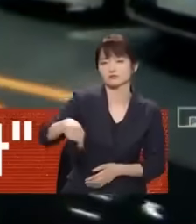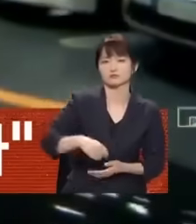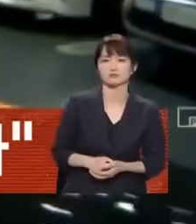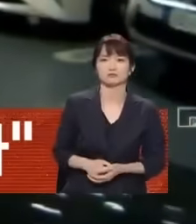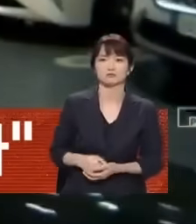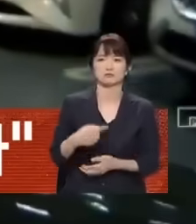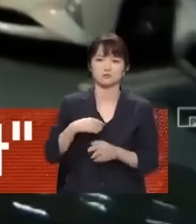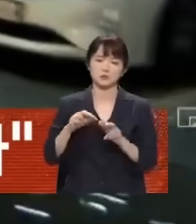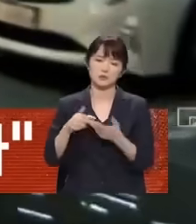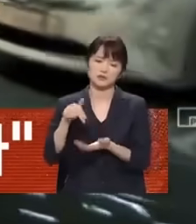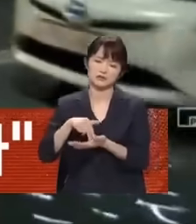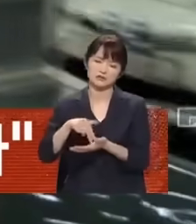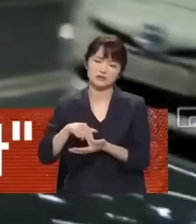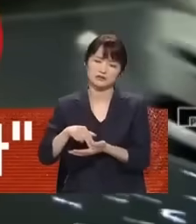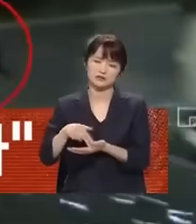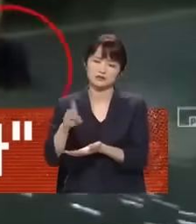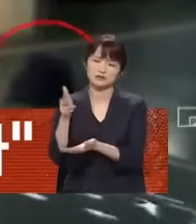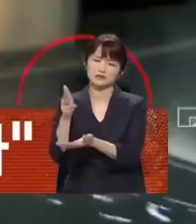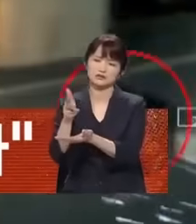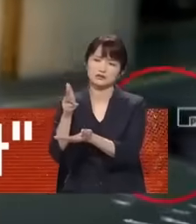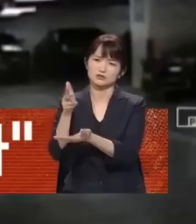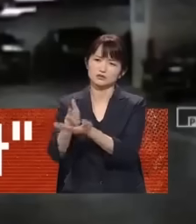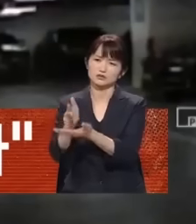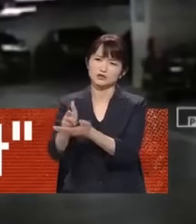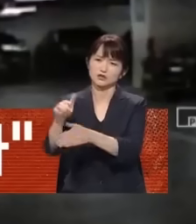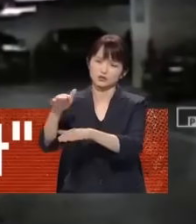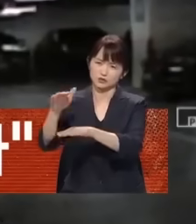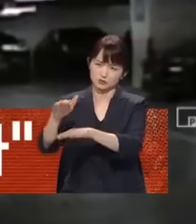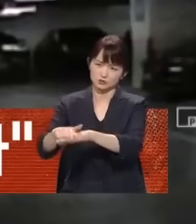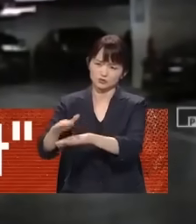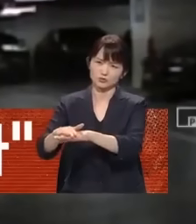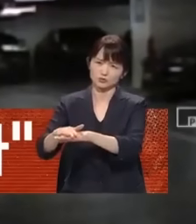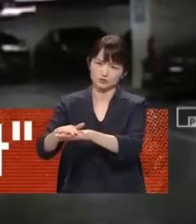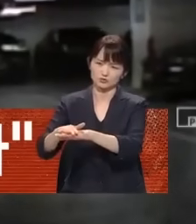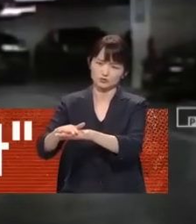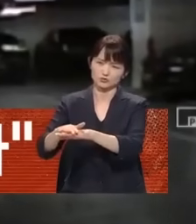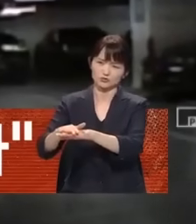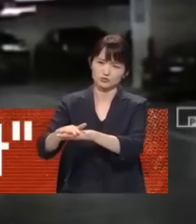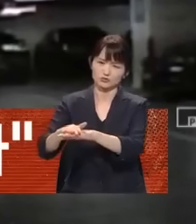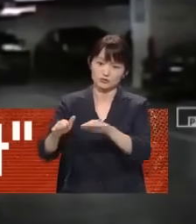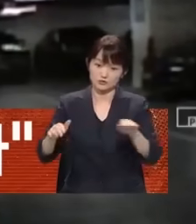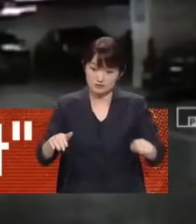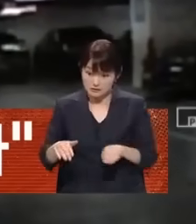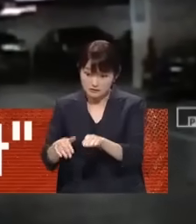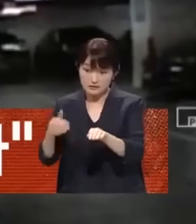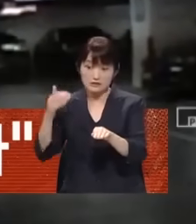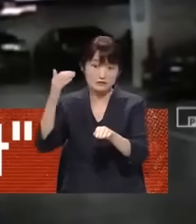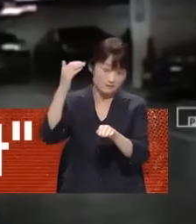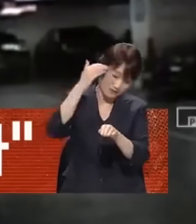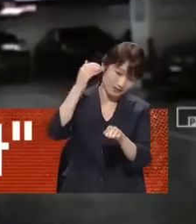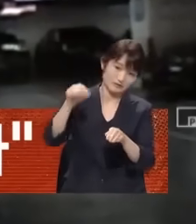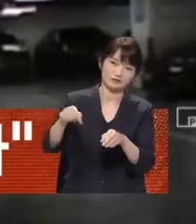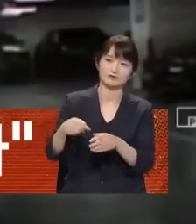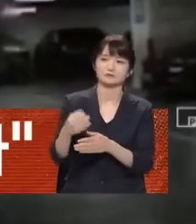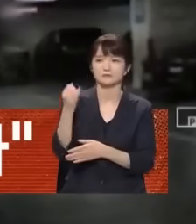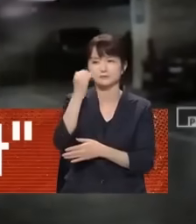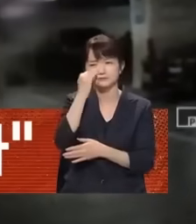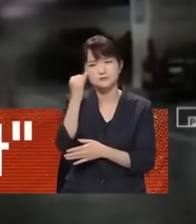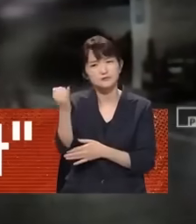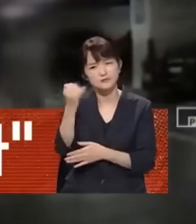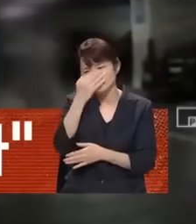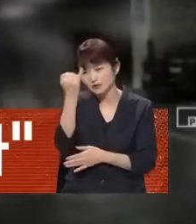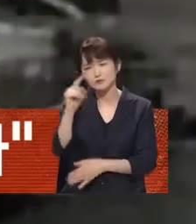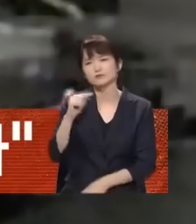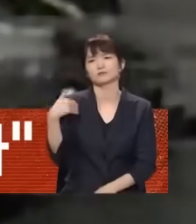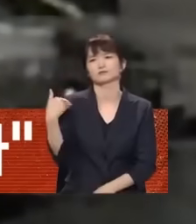입장에서는 자기를 맡아놓은 거지만 주차를 방해한 거예요. 엄밀히 말하면. 진짜? 지금 법이 없기 때문에 저 아줌마인지 저 할머니인지 모르겠지만